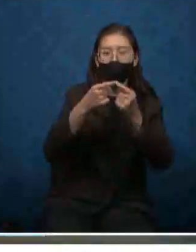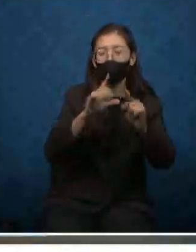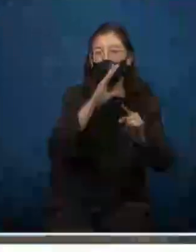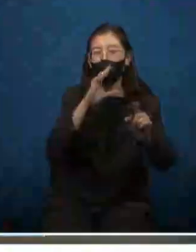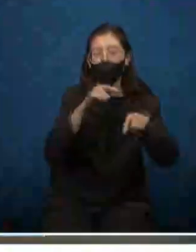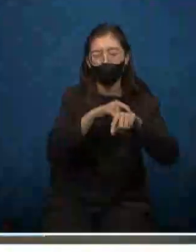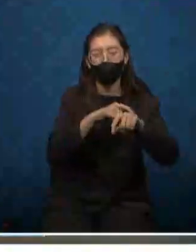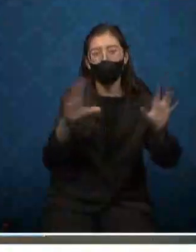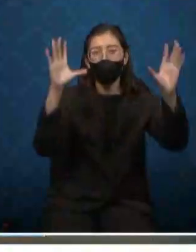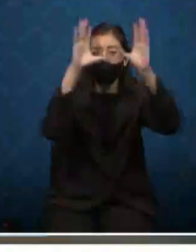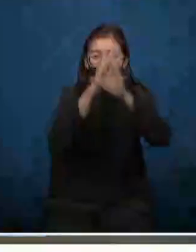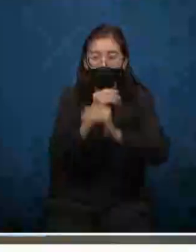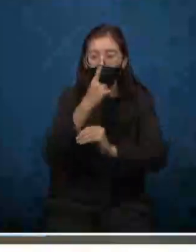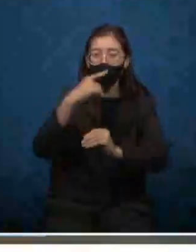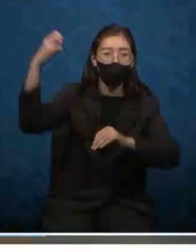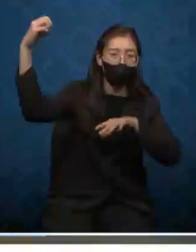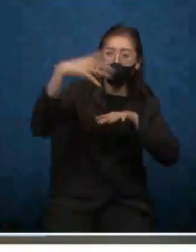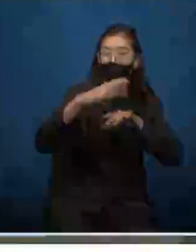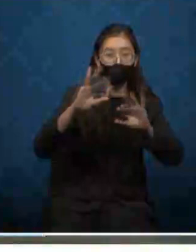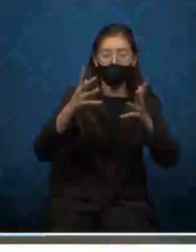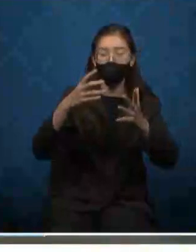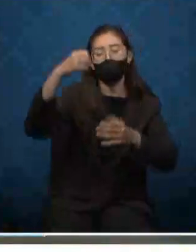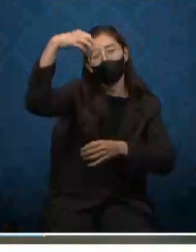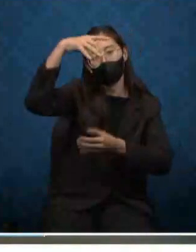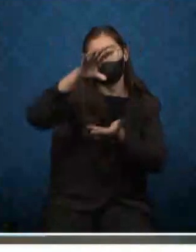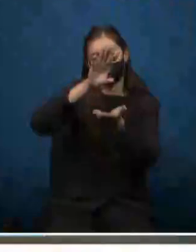าสมารตกิดในกวลก็ใช้แงพรังานซอลาร์